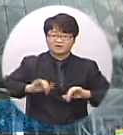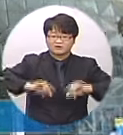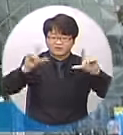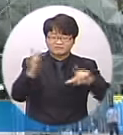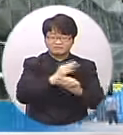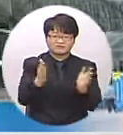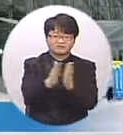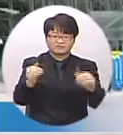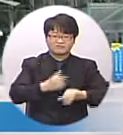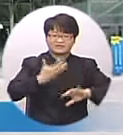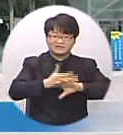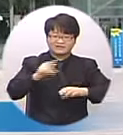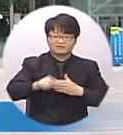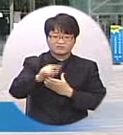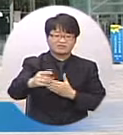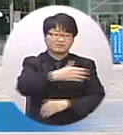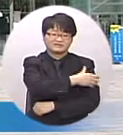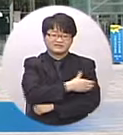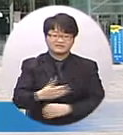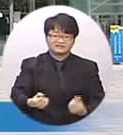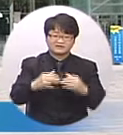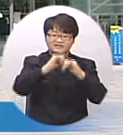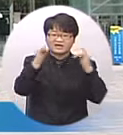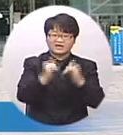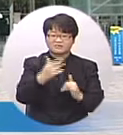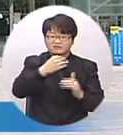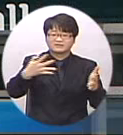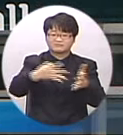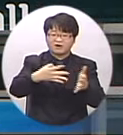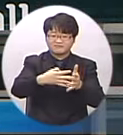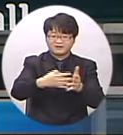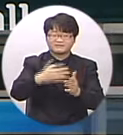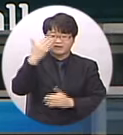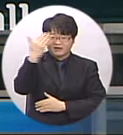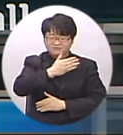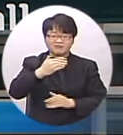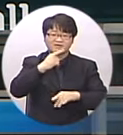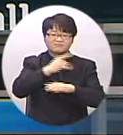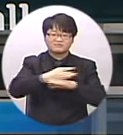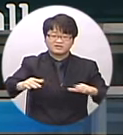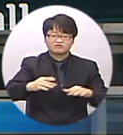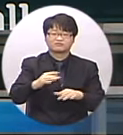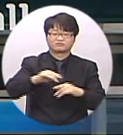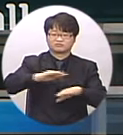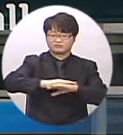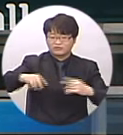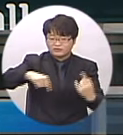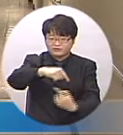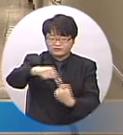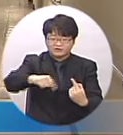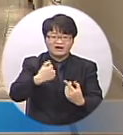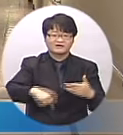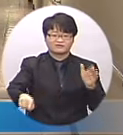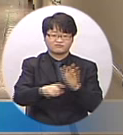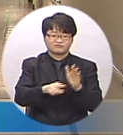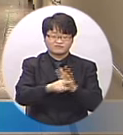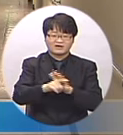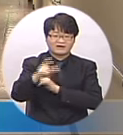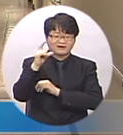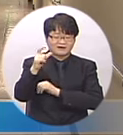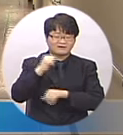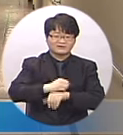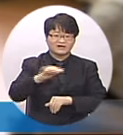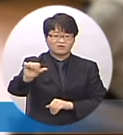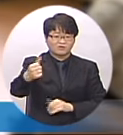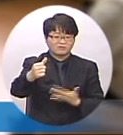올해부터 시행되는 외부 추천 이사제는 사회복지법인의 투명성과 민주적이고 효율적인 운영을 강화하기 위해 마련됐으며